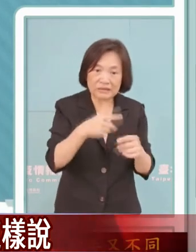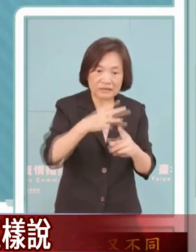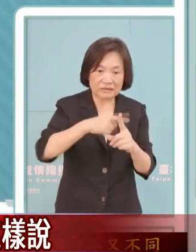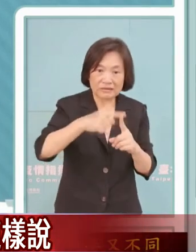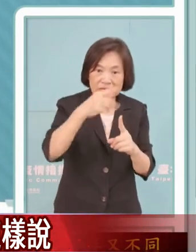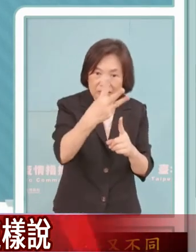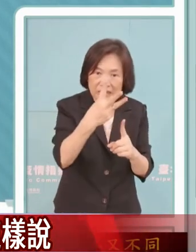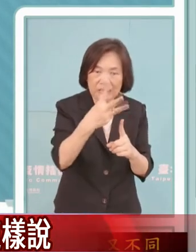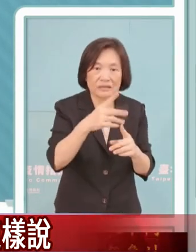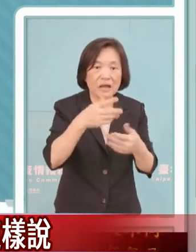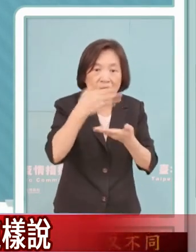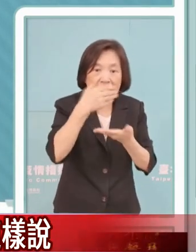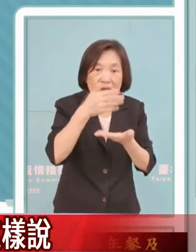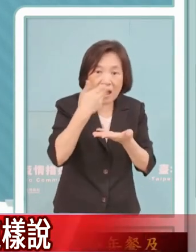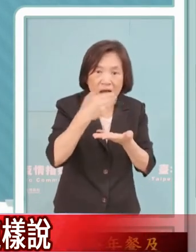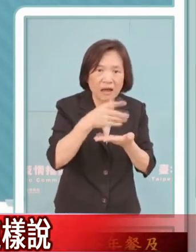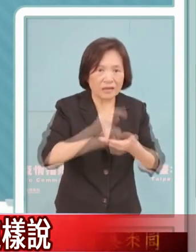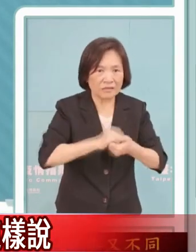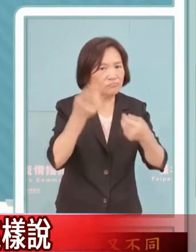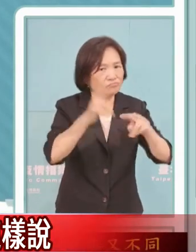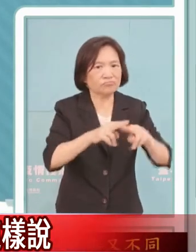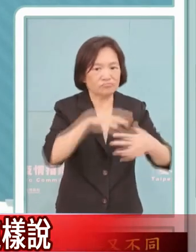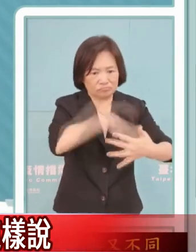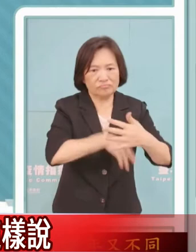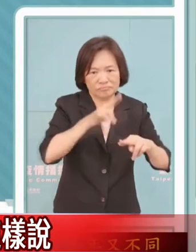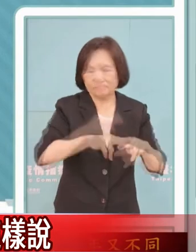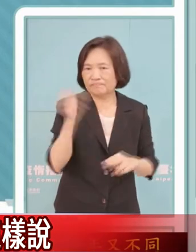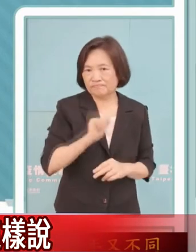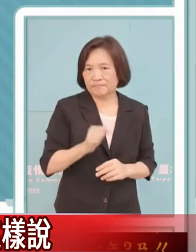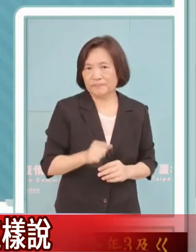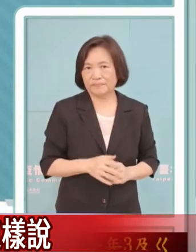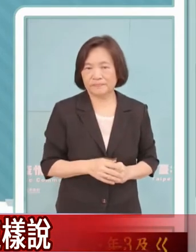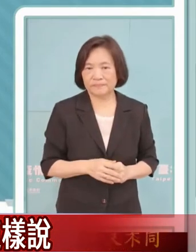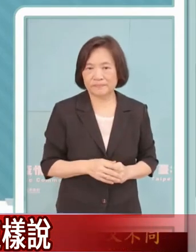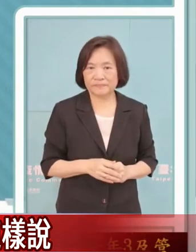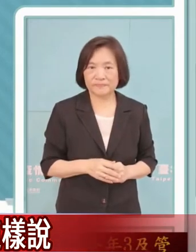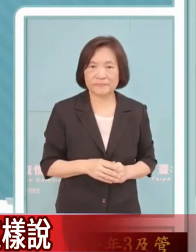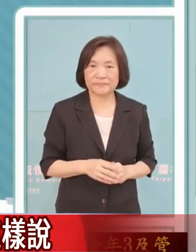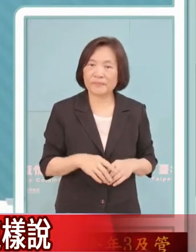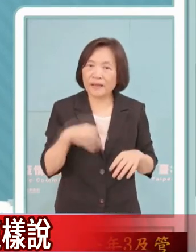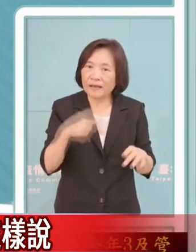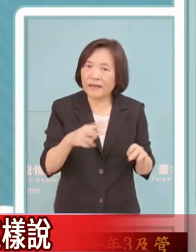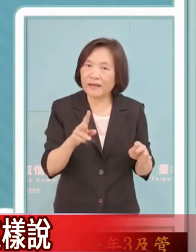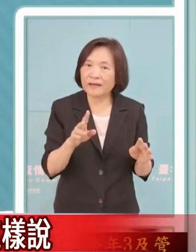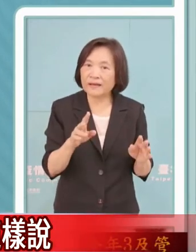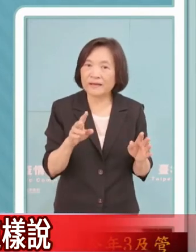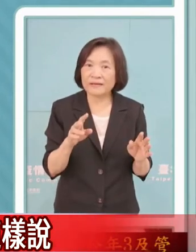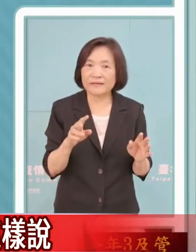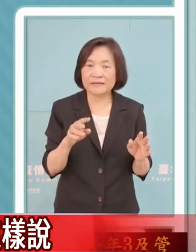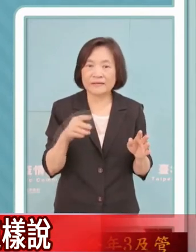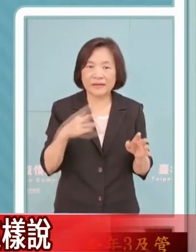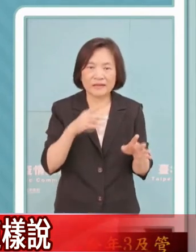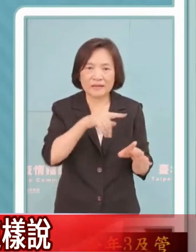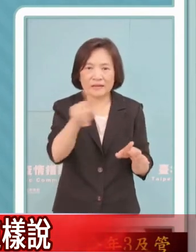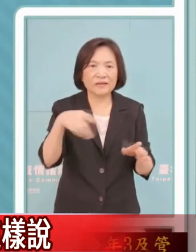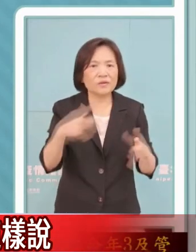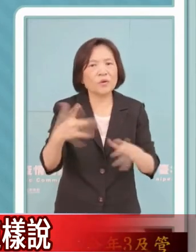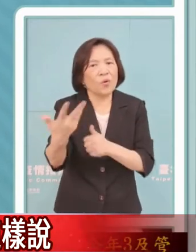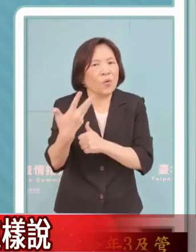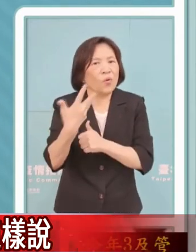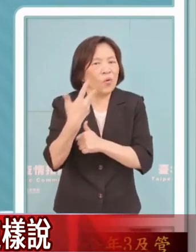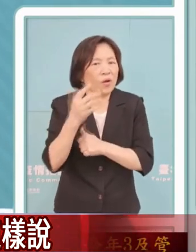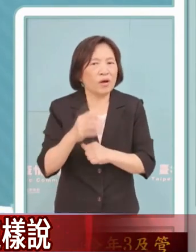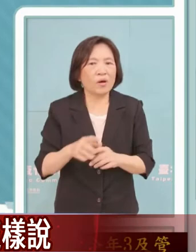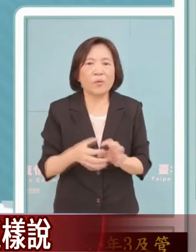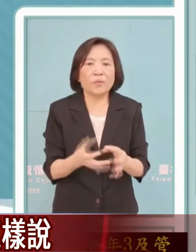的时候是下令餐厅要停了，不准内用。而且哦，当时你知道哦，有很多人问我说，